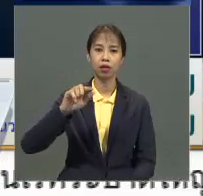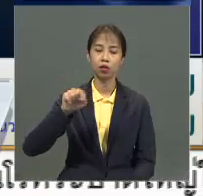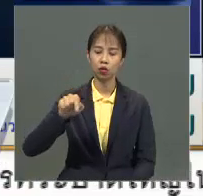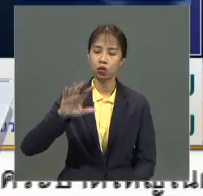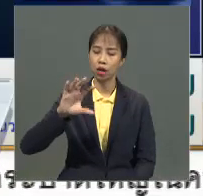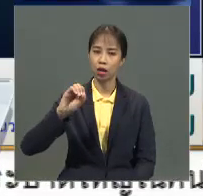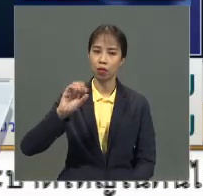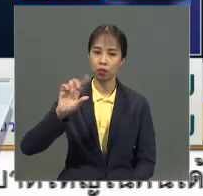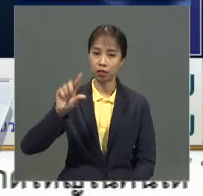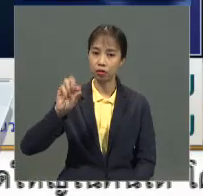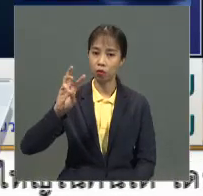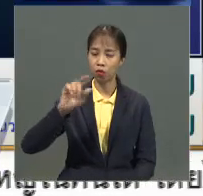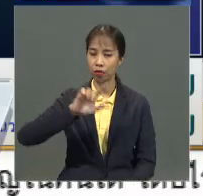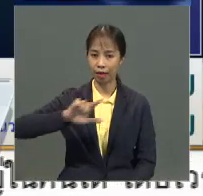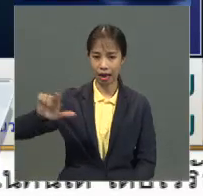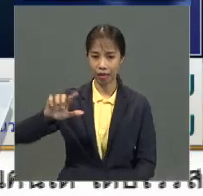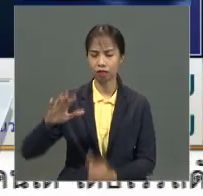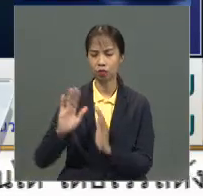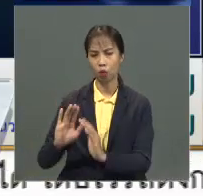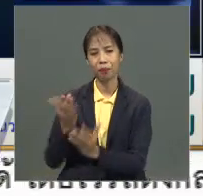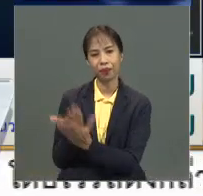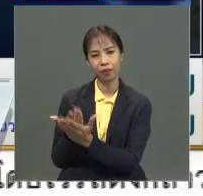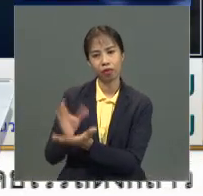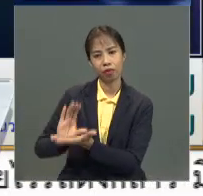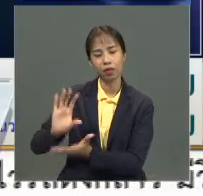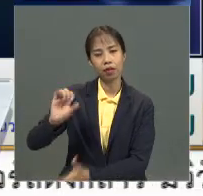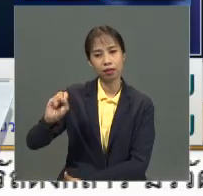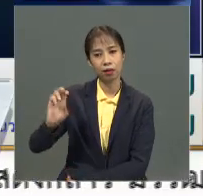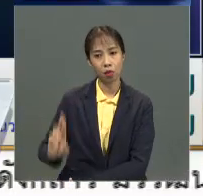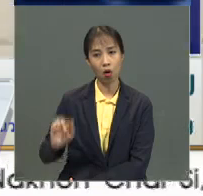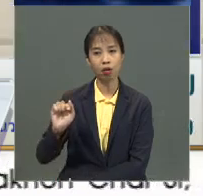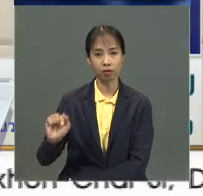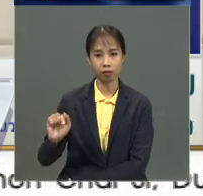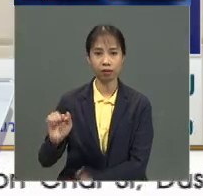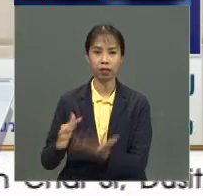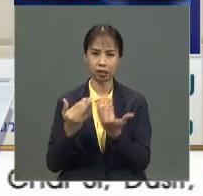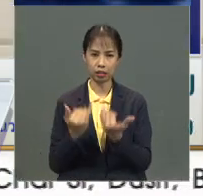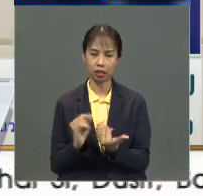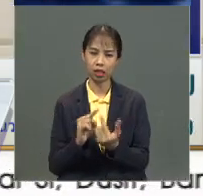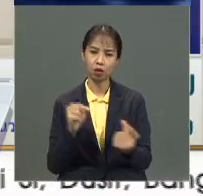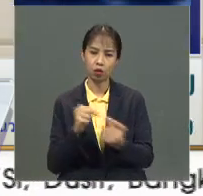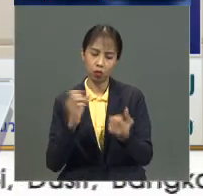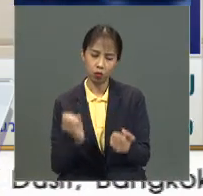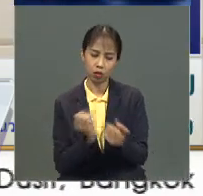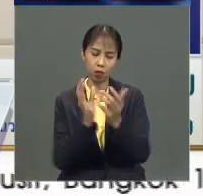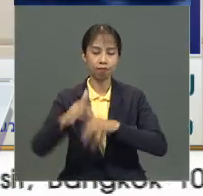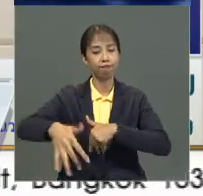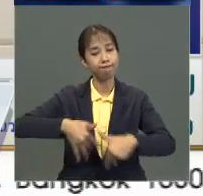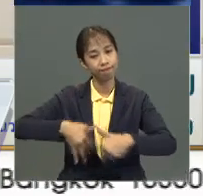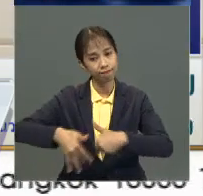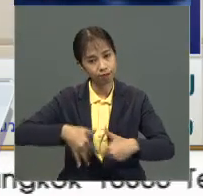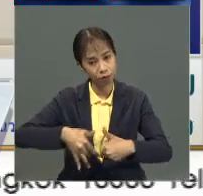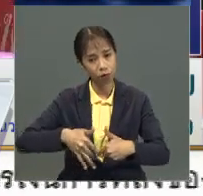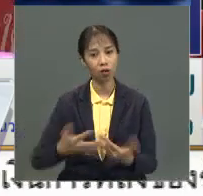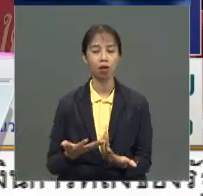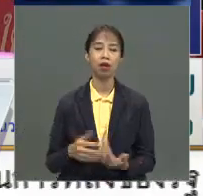139,825.6 ล้านบาทเพื่อสำรองไว้เป็นค่าใช้จ่ายในการป้องกันหรือแก้ไขสถานการณ์อันกระทบต่อความสงบเรียบร้อยของประชาชนความมั่นค